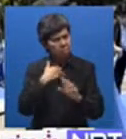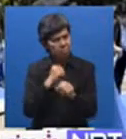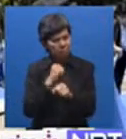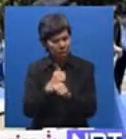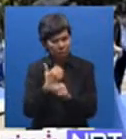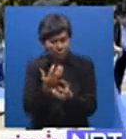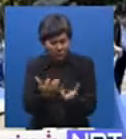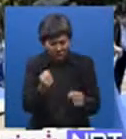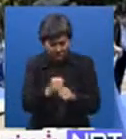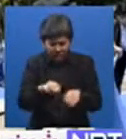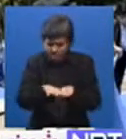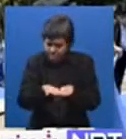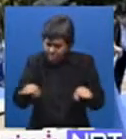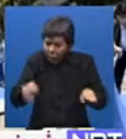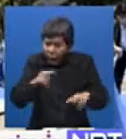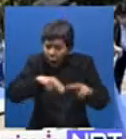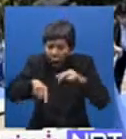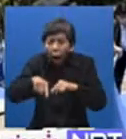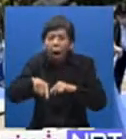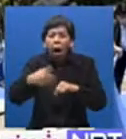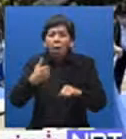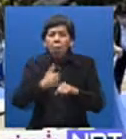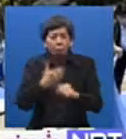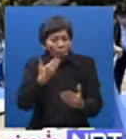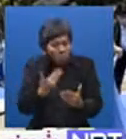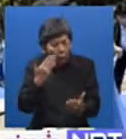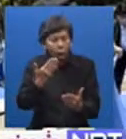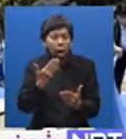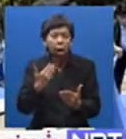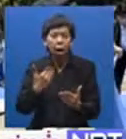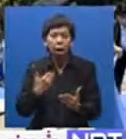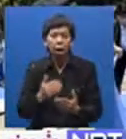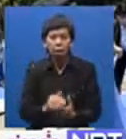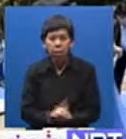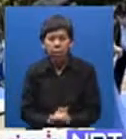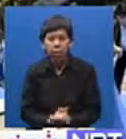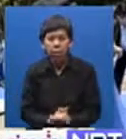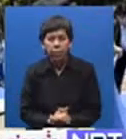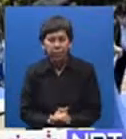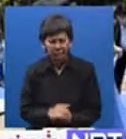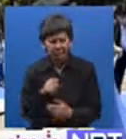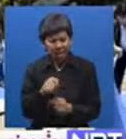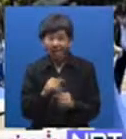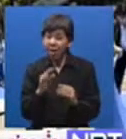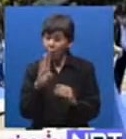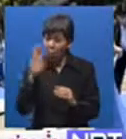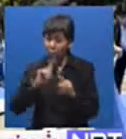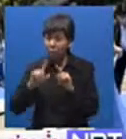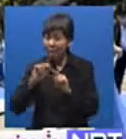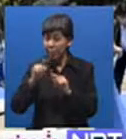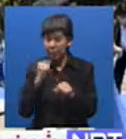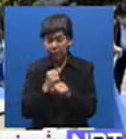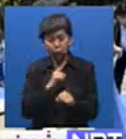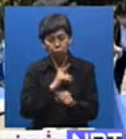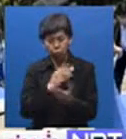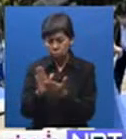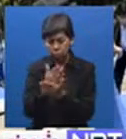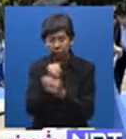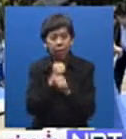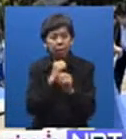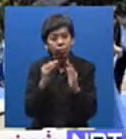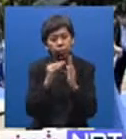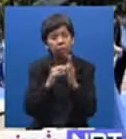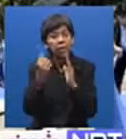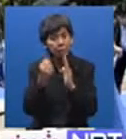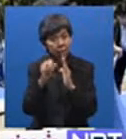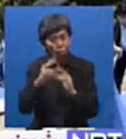ราะวัสดุที่ใช้ถูกตรวจพบว่าแพงกว่าความเป็นจริงทั้ง21บริษัทจะกระจายรับงานใน16จังหวัด